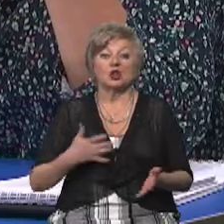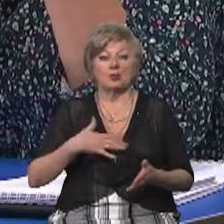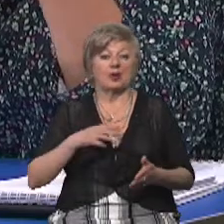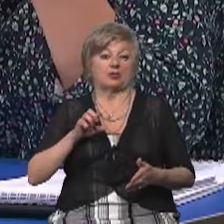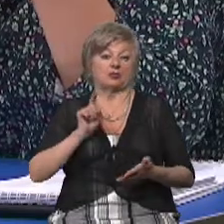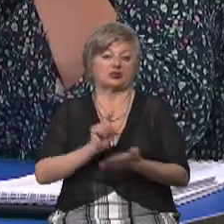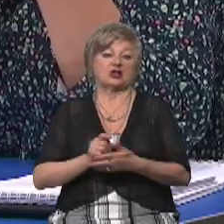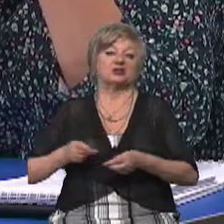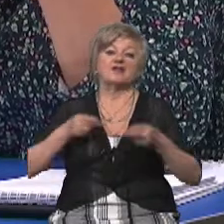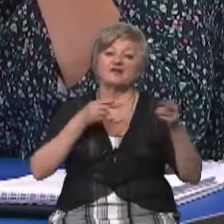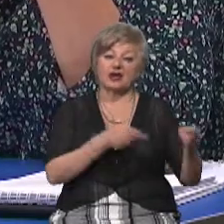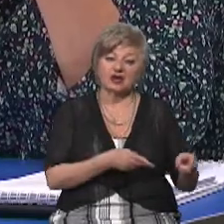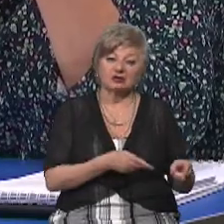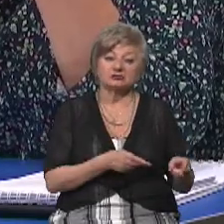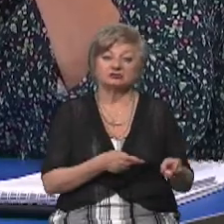выехали